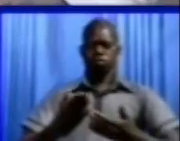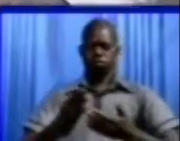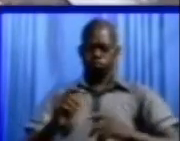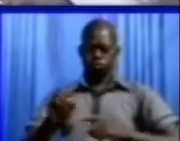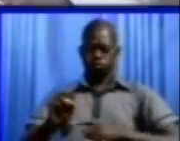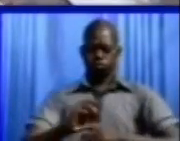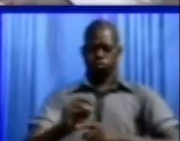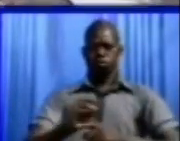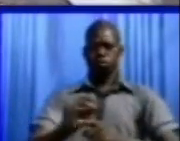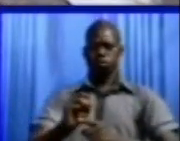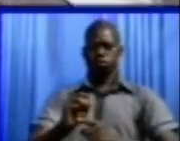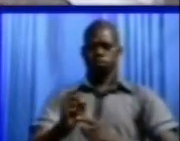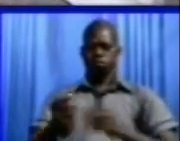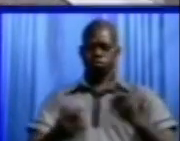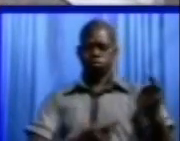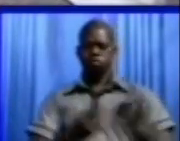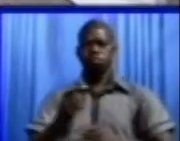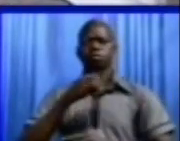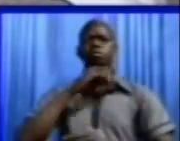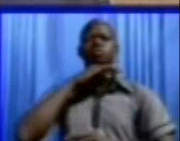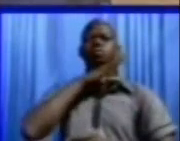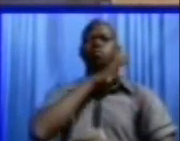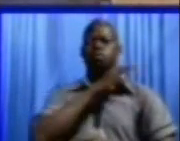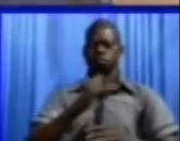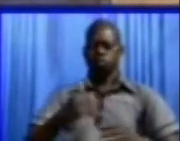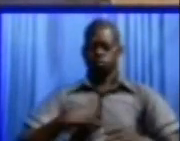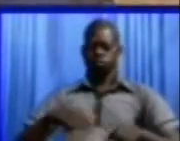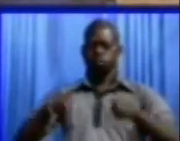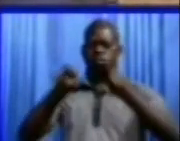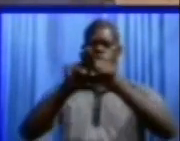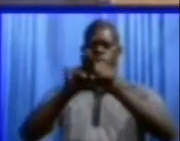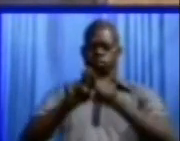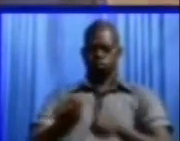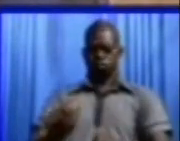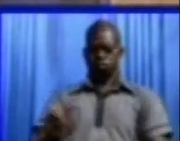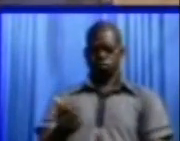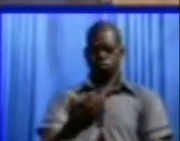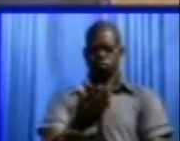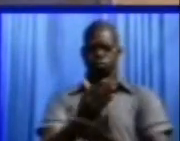traitement et la gestion des déchets. Il y a également un autre pan, c'est